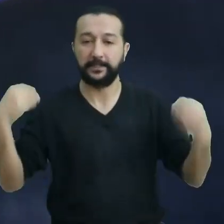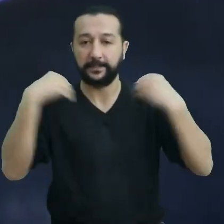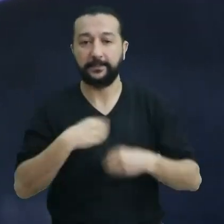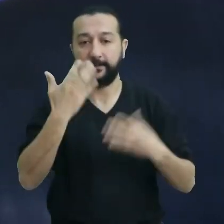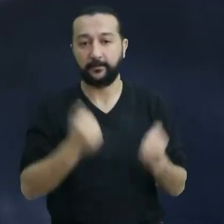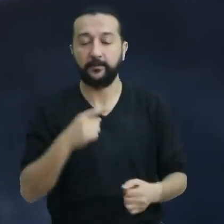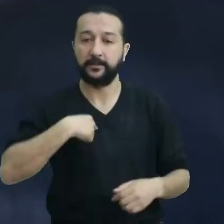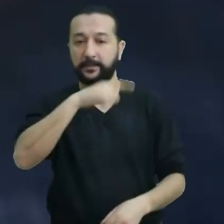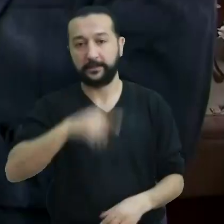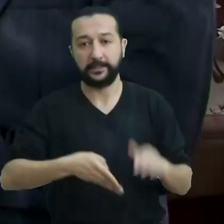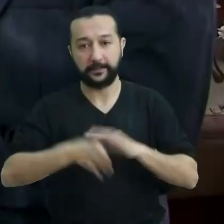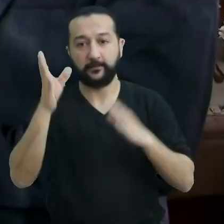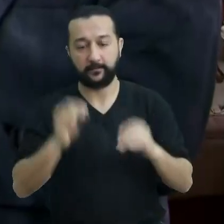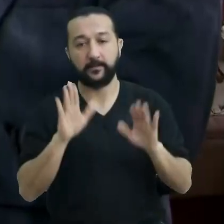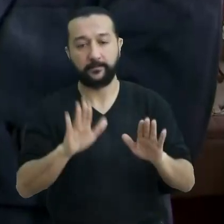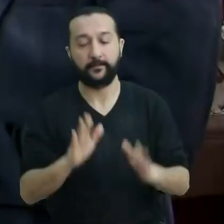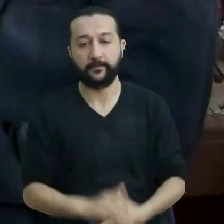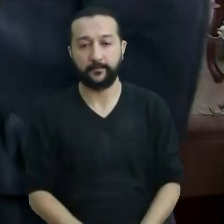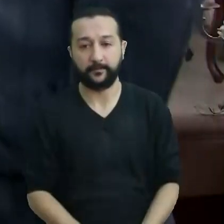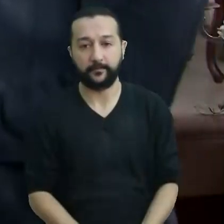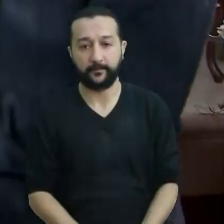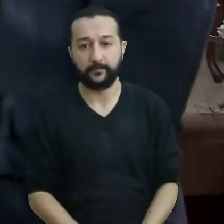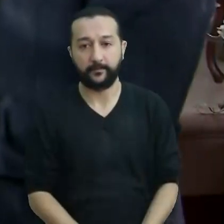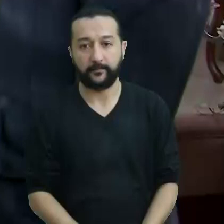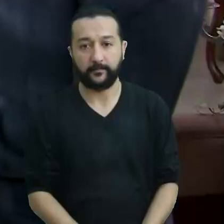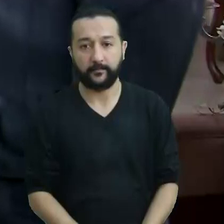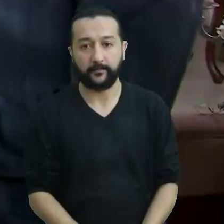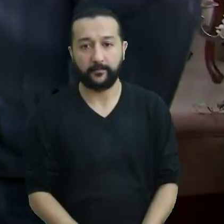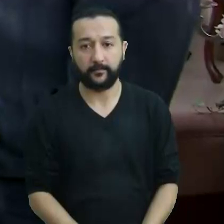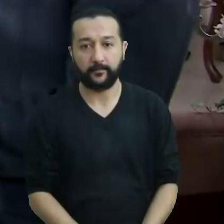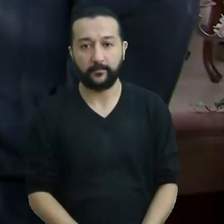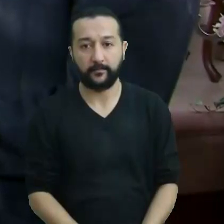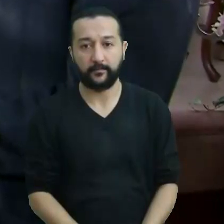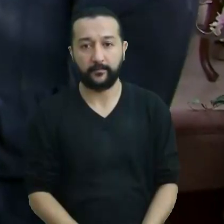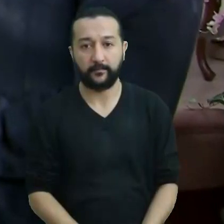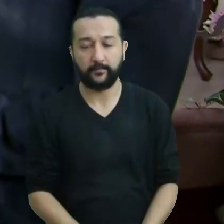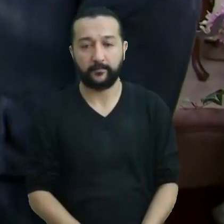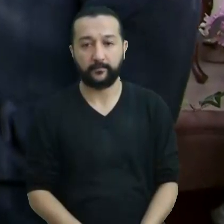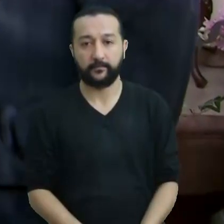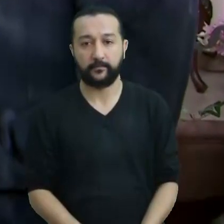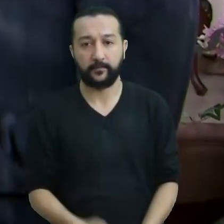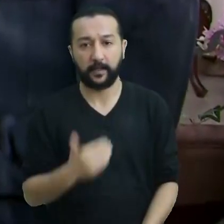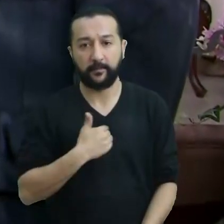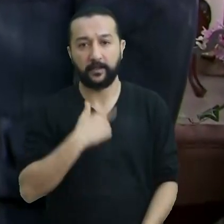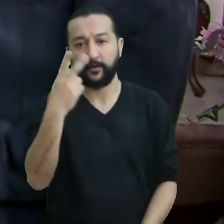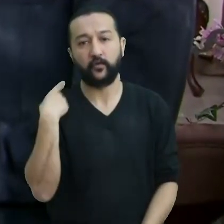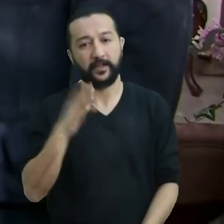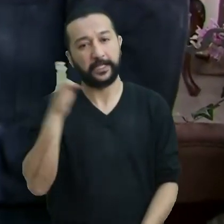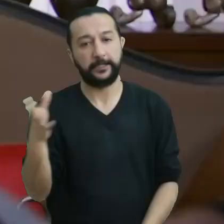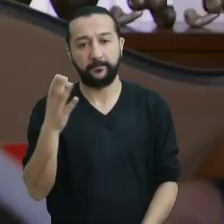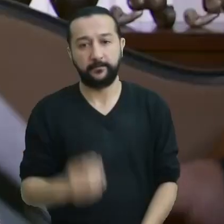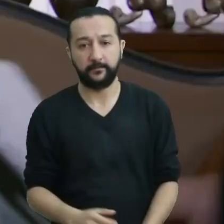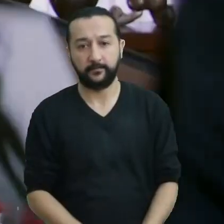şeyler alıyorum. Sonra çıkarız tamam mı? Tamam tamam. Krem renk keten pantolonun üstünde yeşil kazayla üst kata çıkıyor. Ben de bir lavaboya gideyim